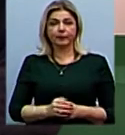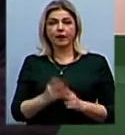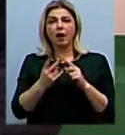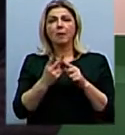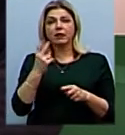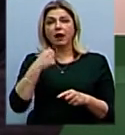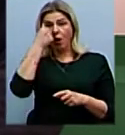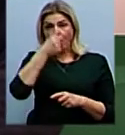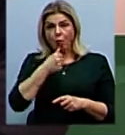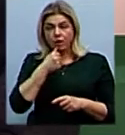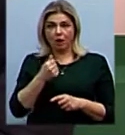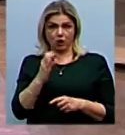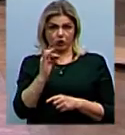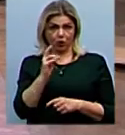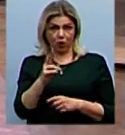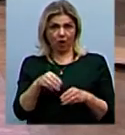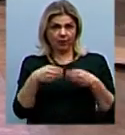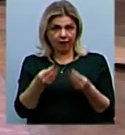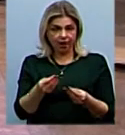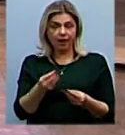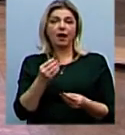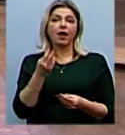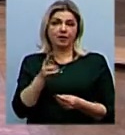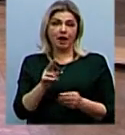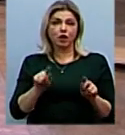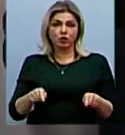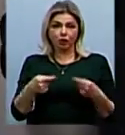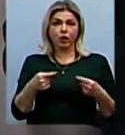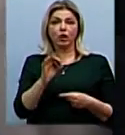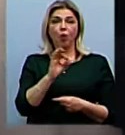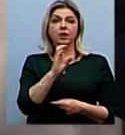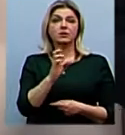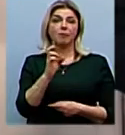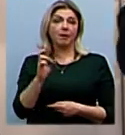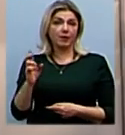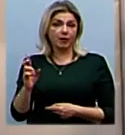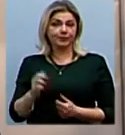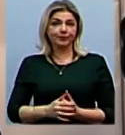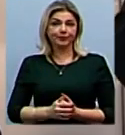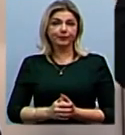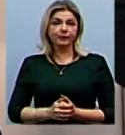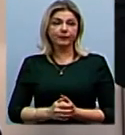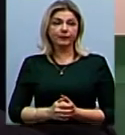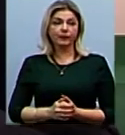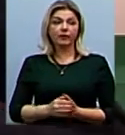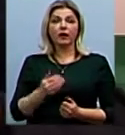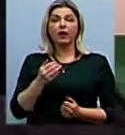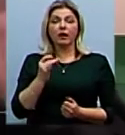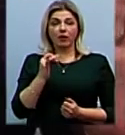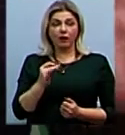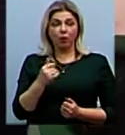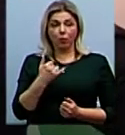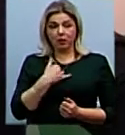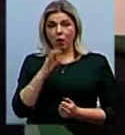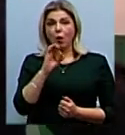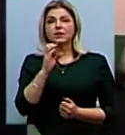року давалося на це все, на створення ОСББ. Давайте, зараз. Да. І, ну, наприклад, у мене в домі ОСМД, взагалі ніяких